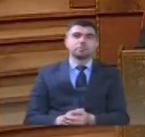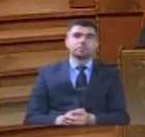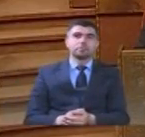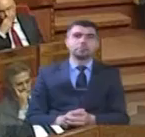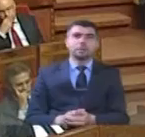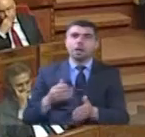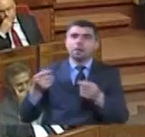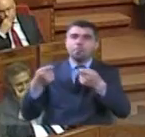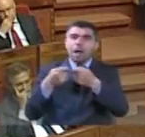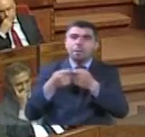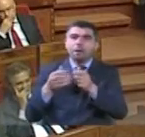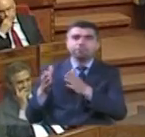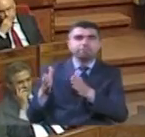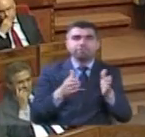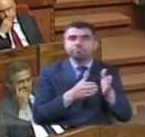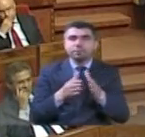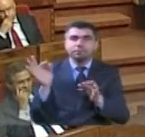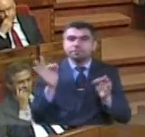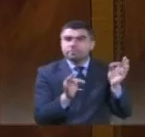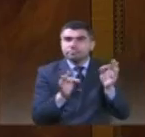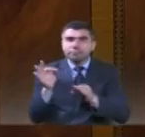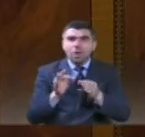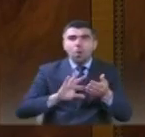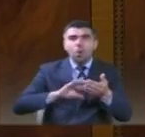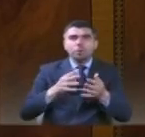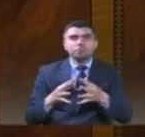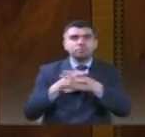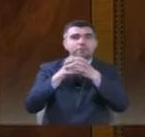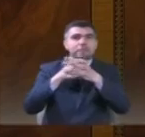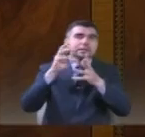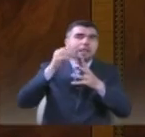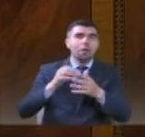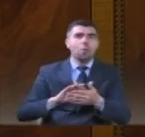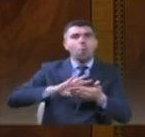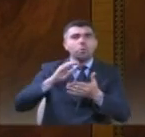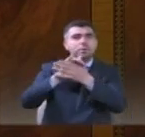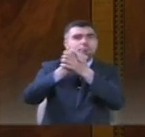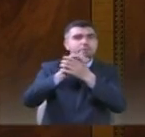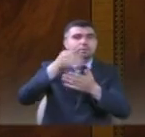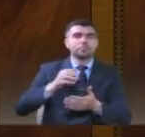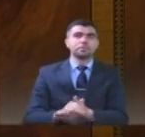خلافا لما يتصوروا خصوم هذا البلد، نوقفوا جميع ونديروا يد في يد كاملين